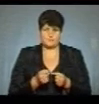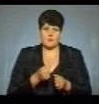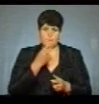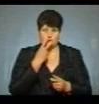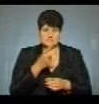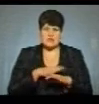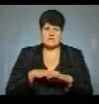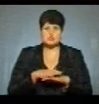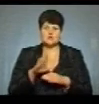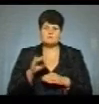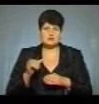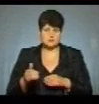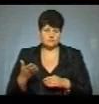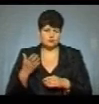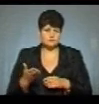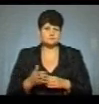Показали суспільству і